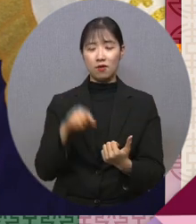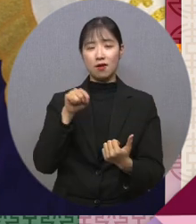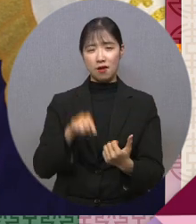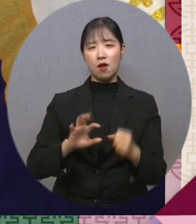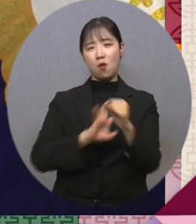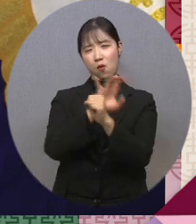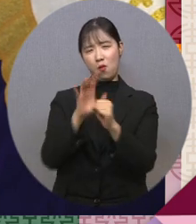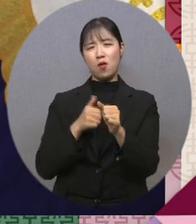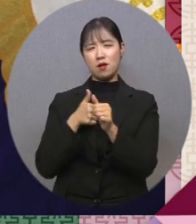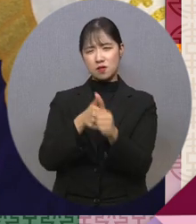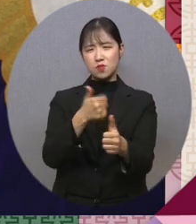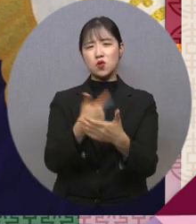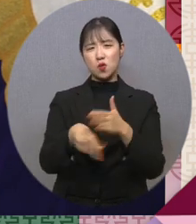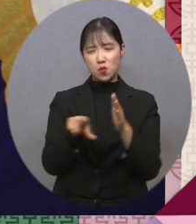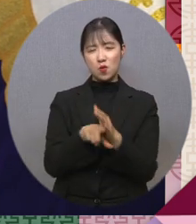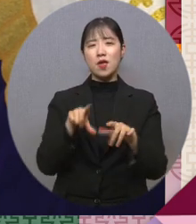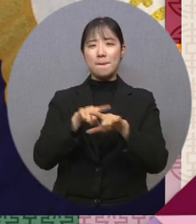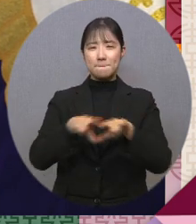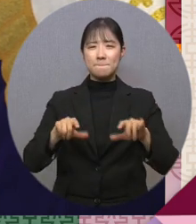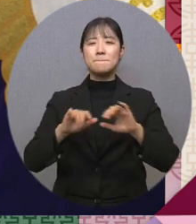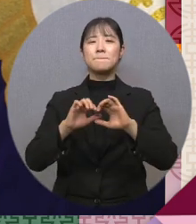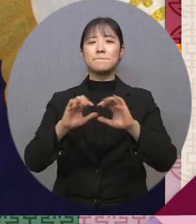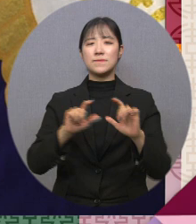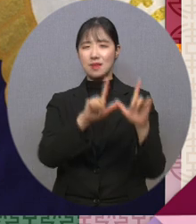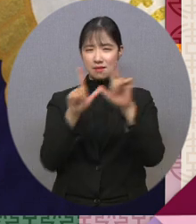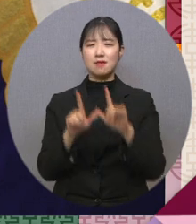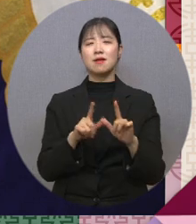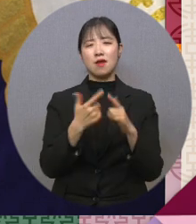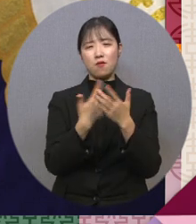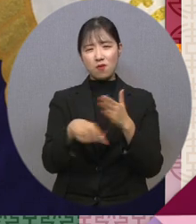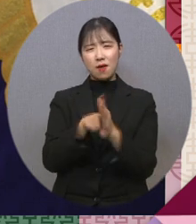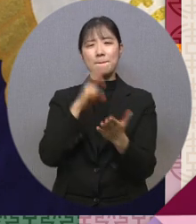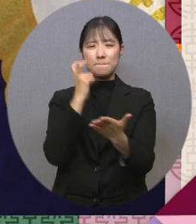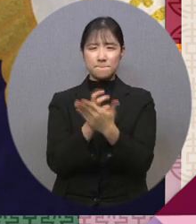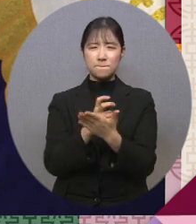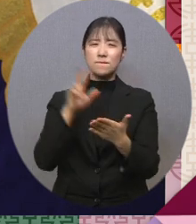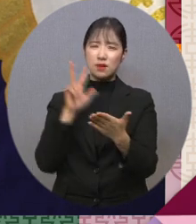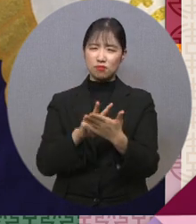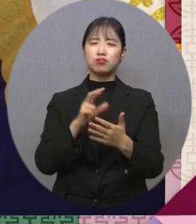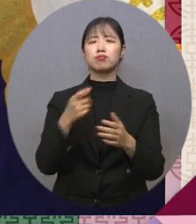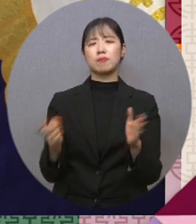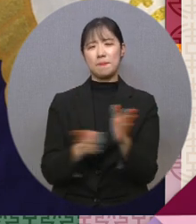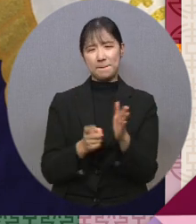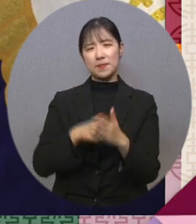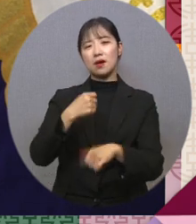코로나 극복을 위한 민생입법을 신속히 뒷받침하겠습니다.